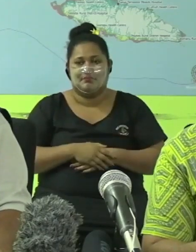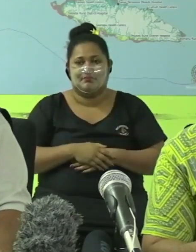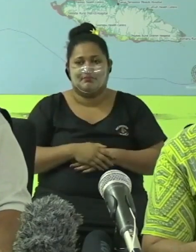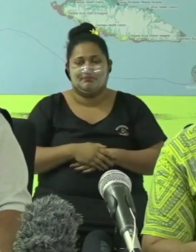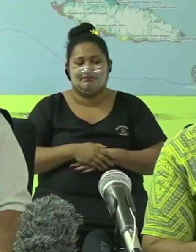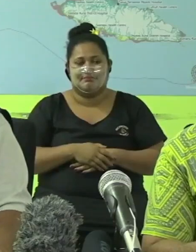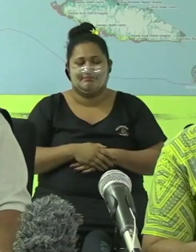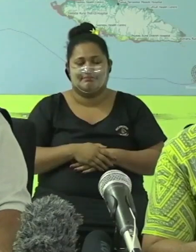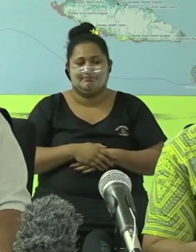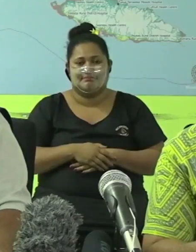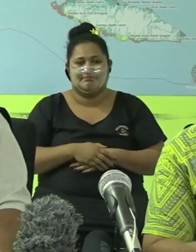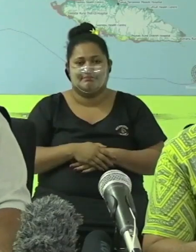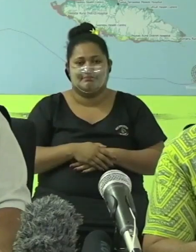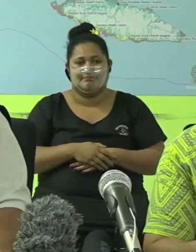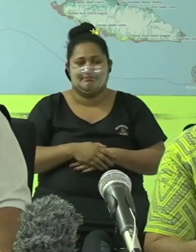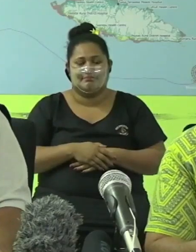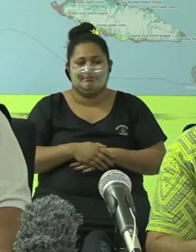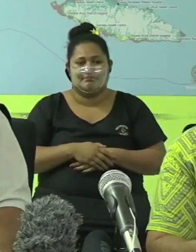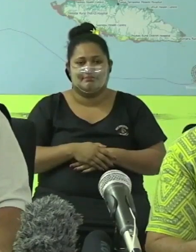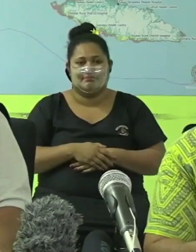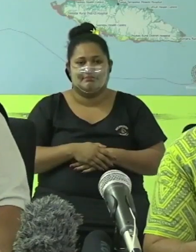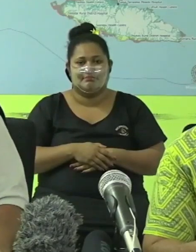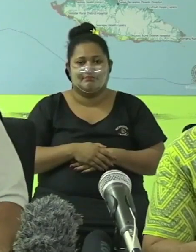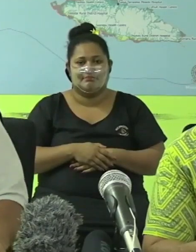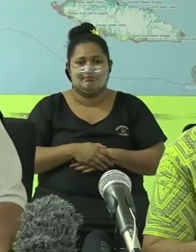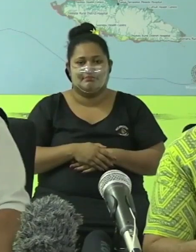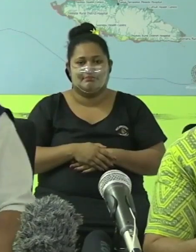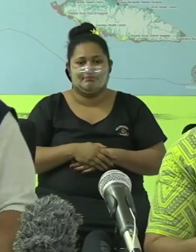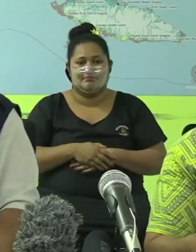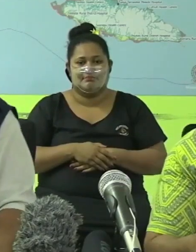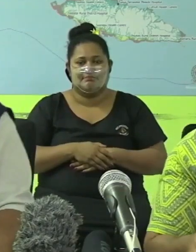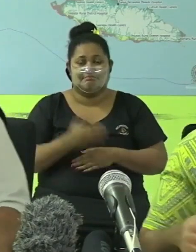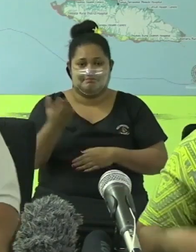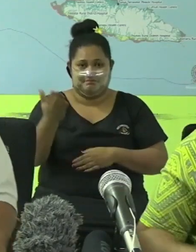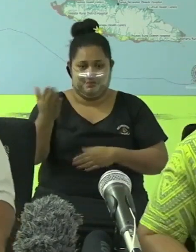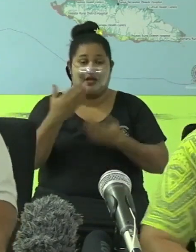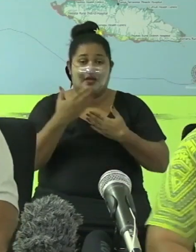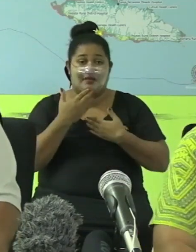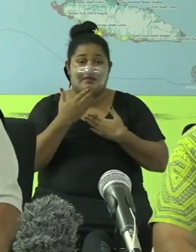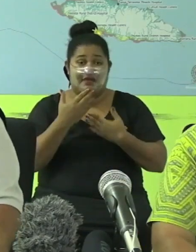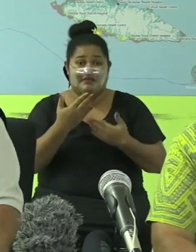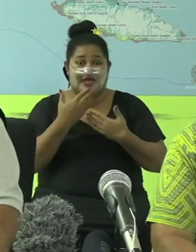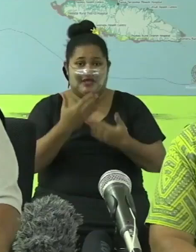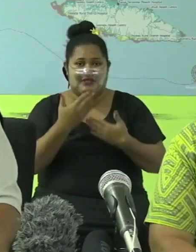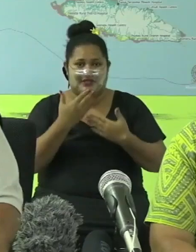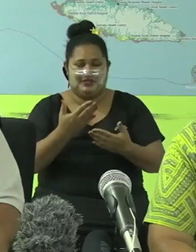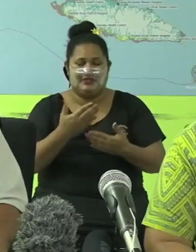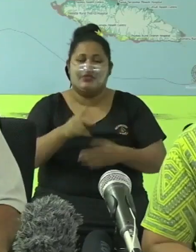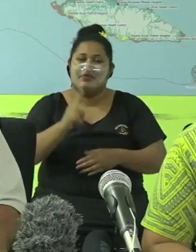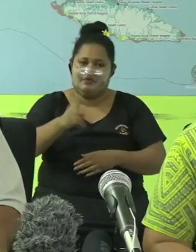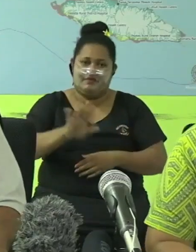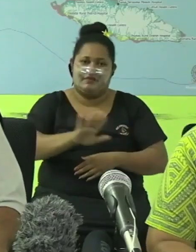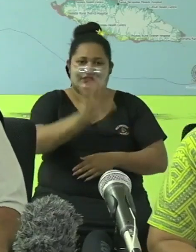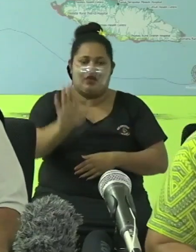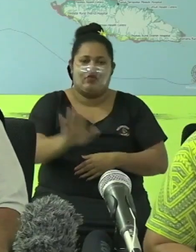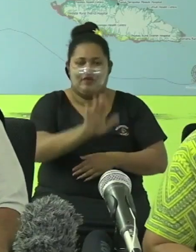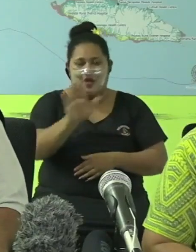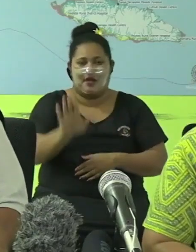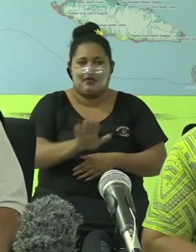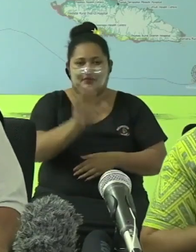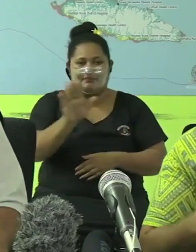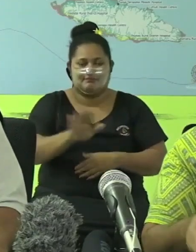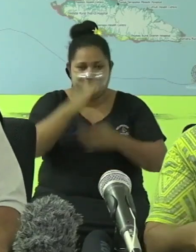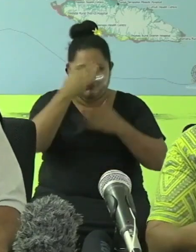usa sauno ia tūlanga o tātou tai ia toi whaataro whatu I le ia